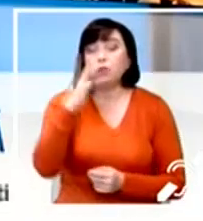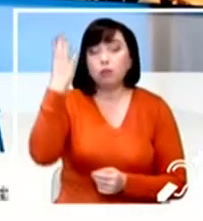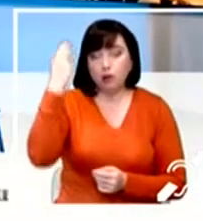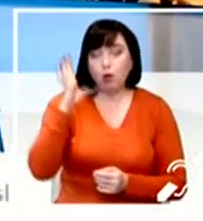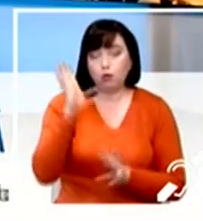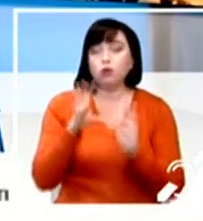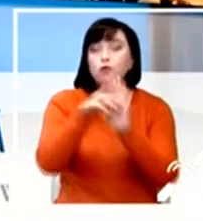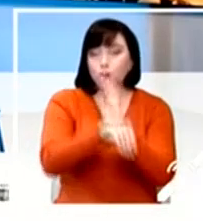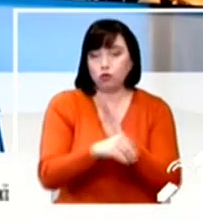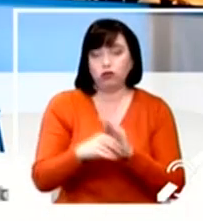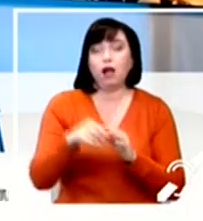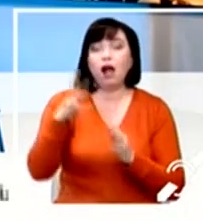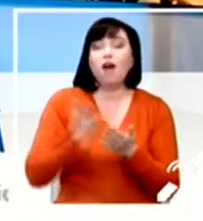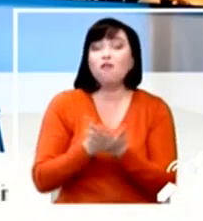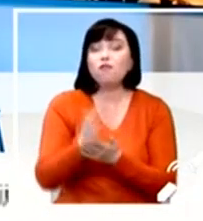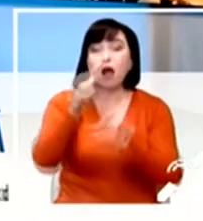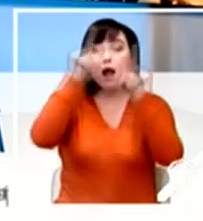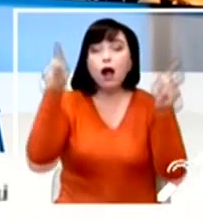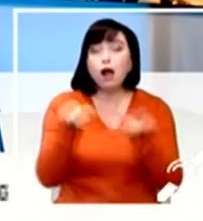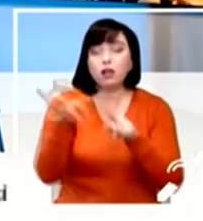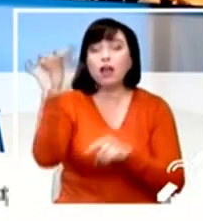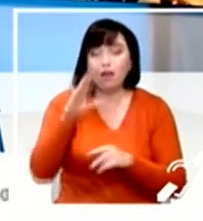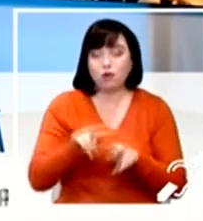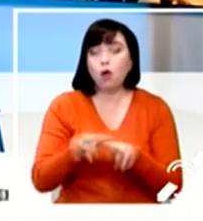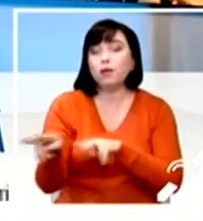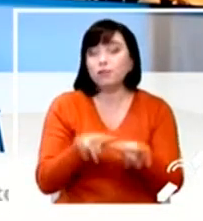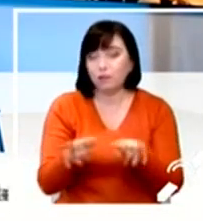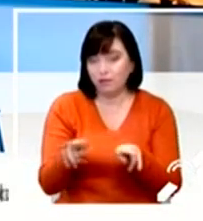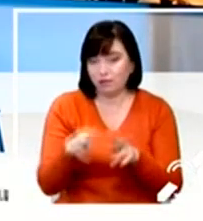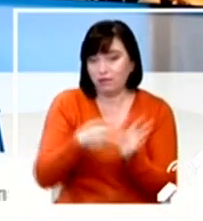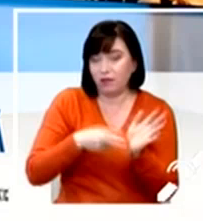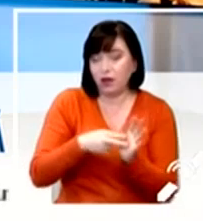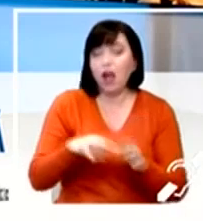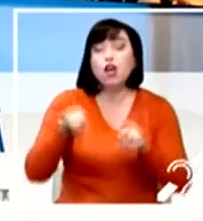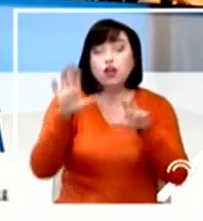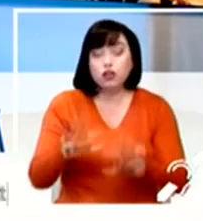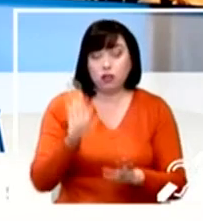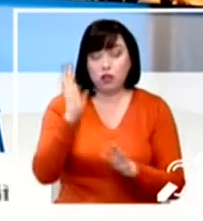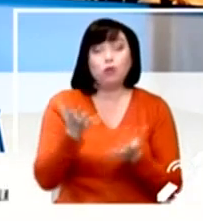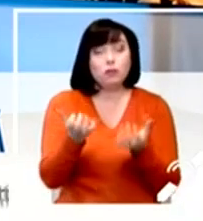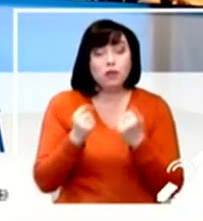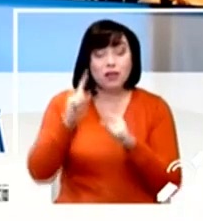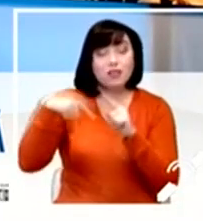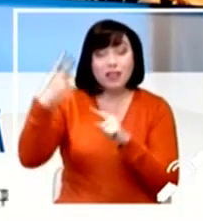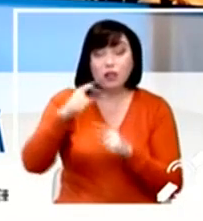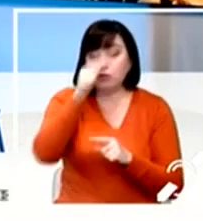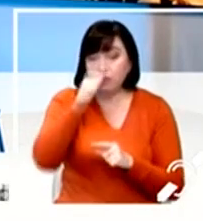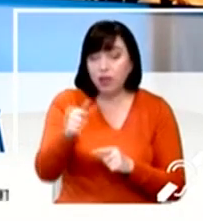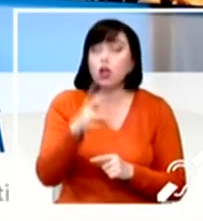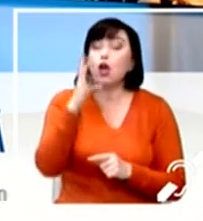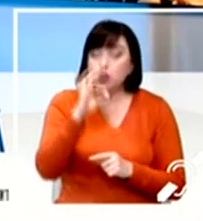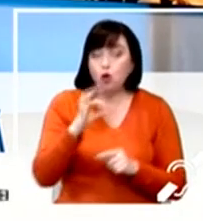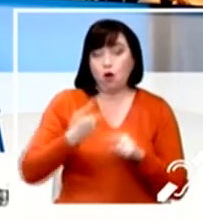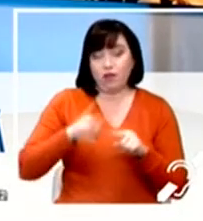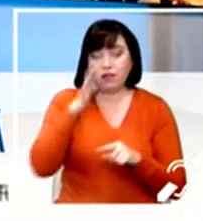Republica Moldova va fi inclusă pe harta europeană a liniilor de cale ferată. Decizia oficială va fi luată însă luna viitoare.